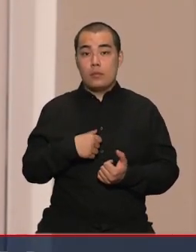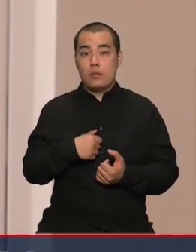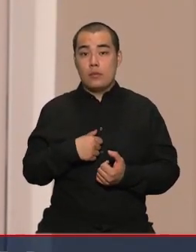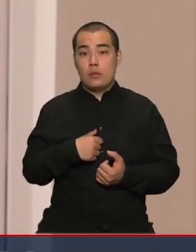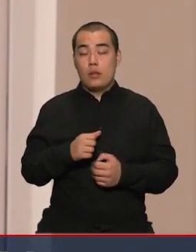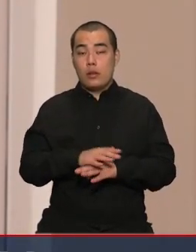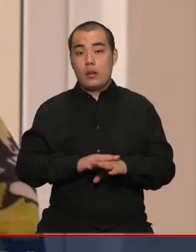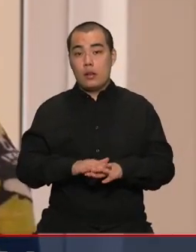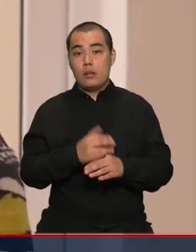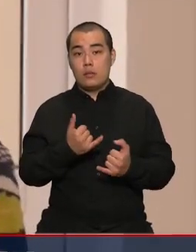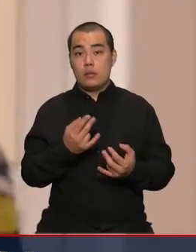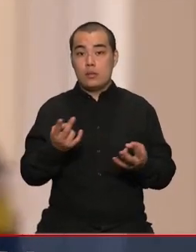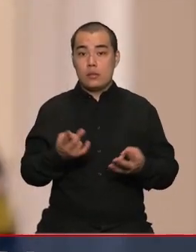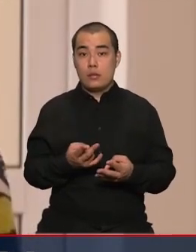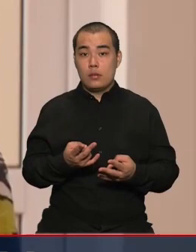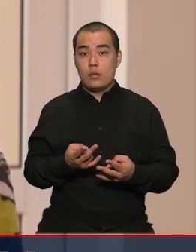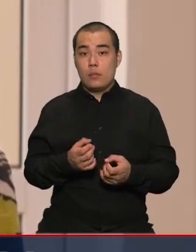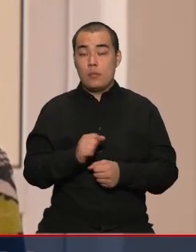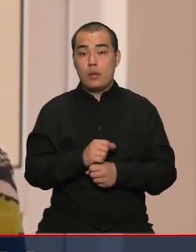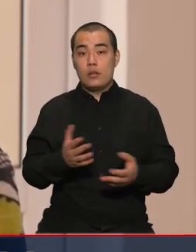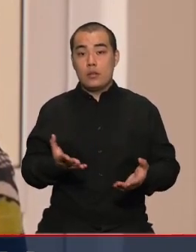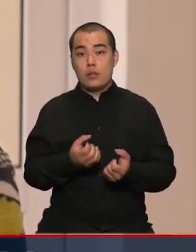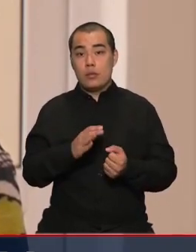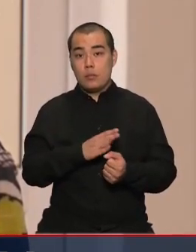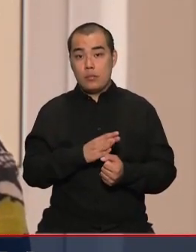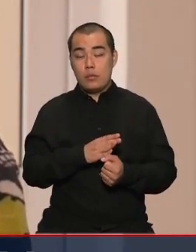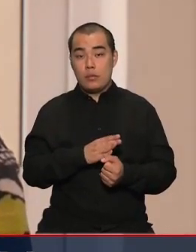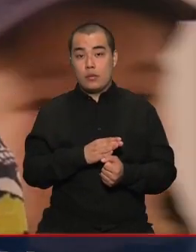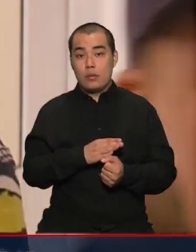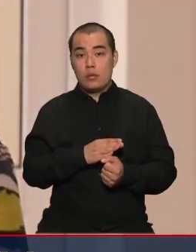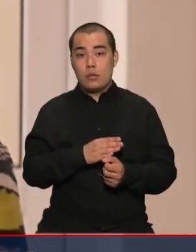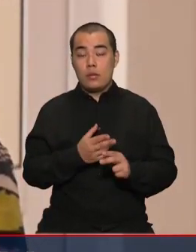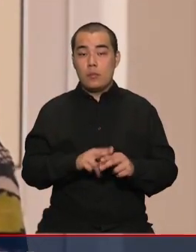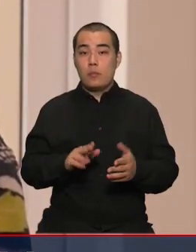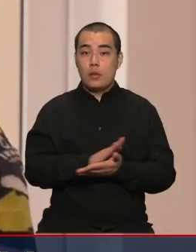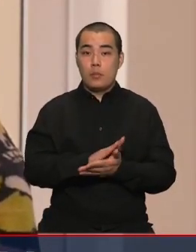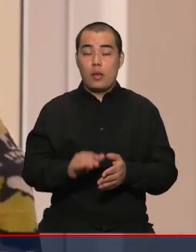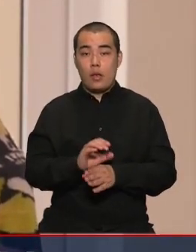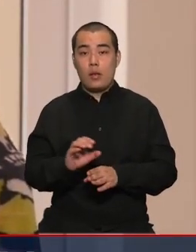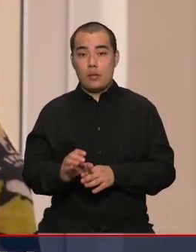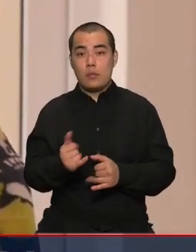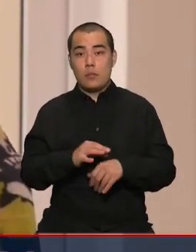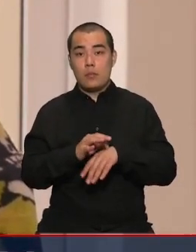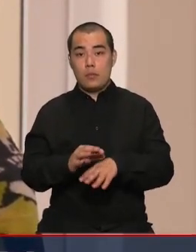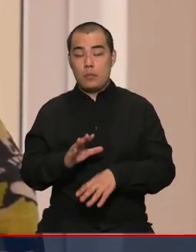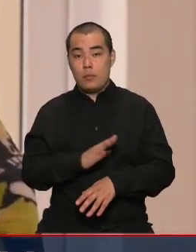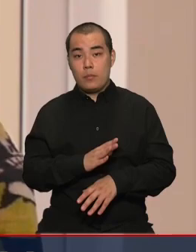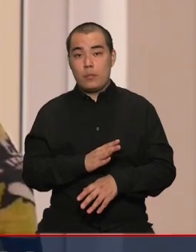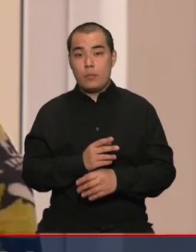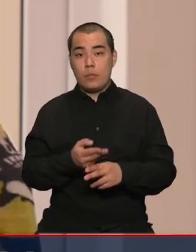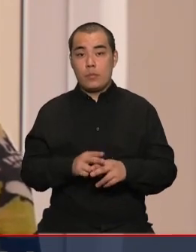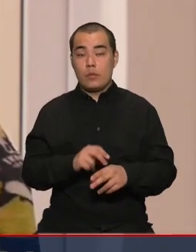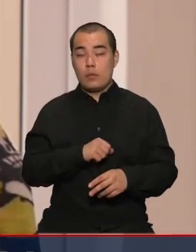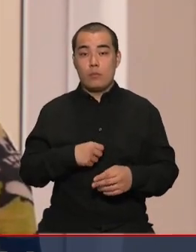Қуарып кеттік, сонымен келдік. Машина тауып көріп, әншейін апарып ұстаймыз, жүріңіз деп шығарып салдық.